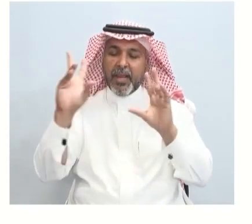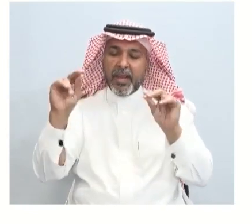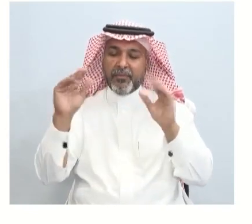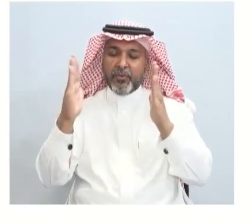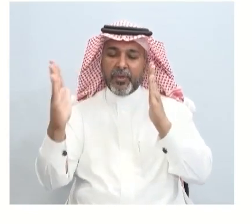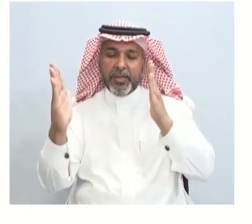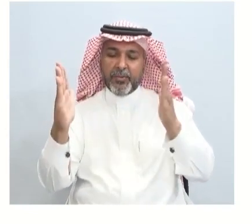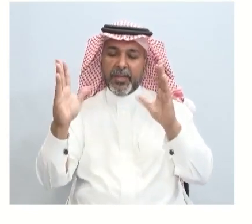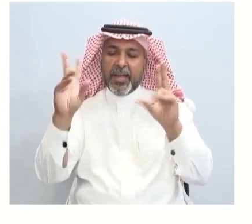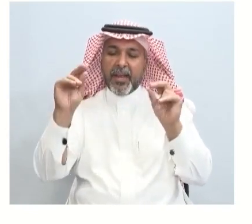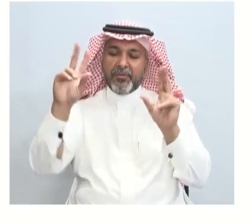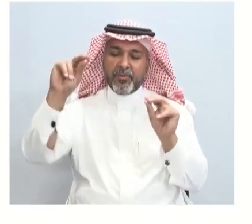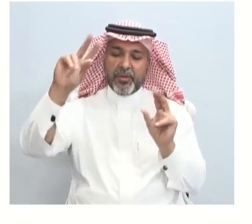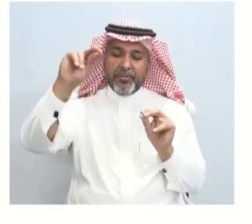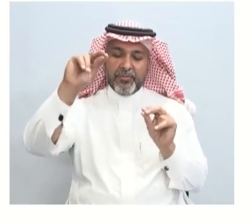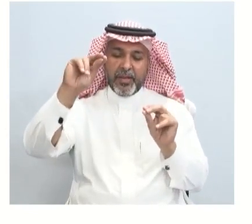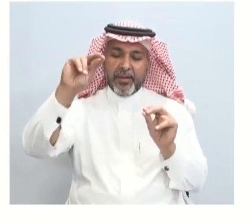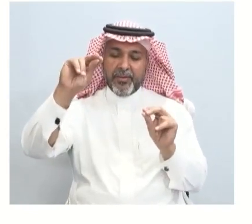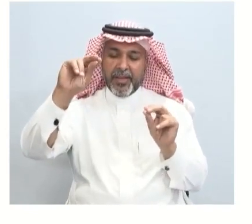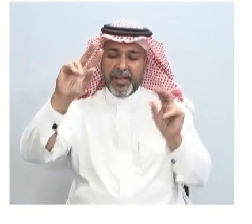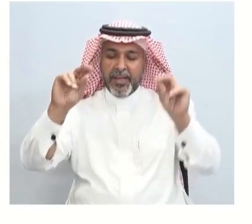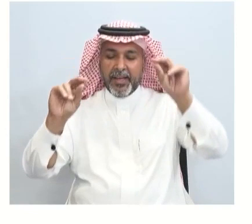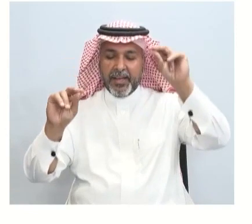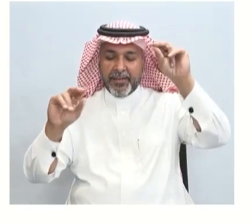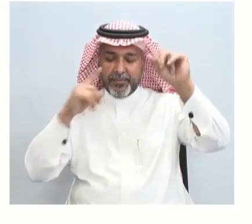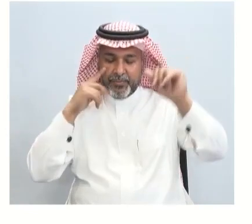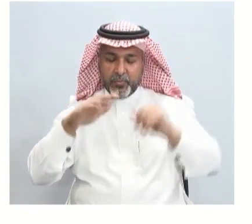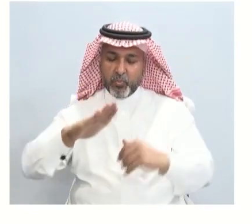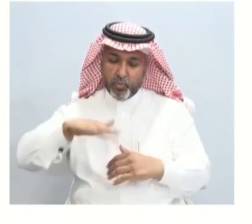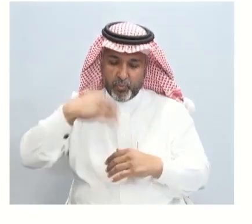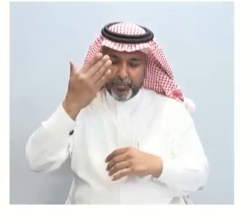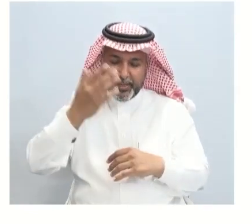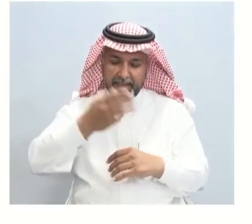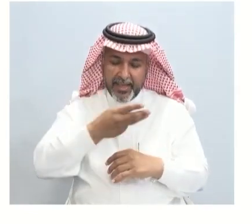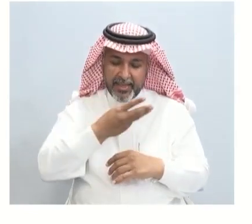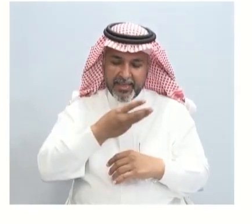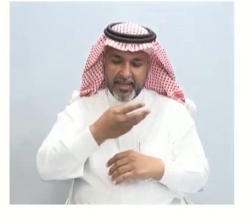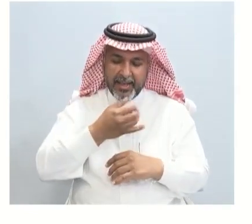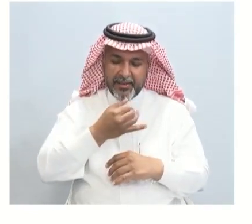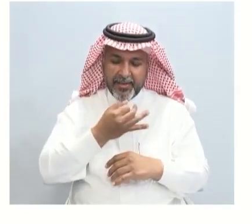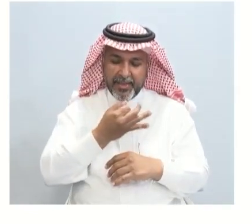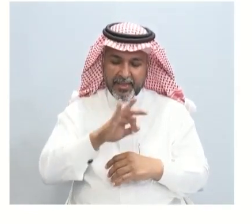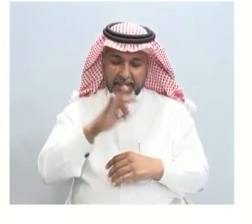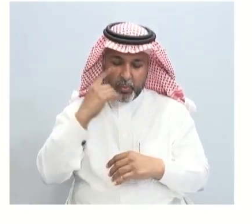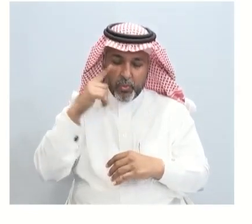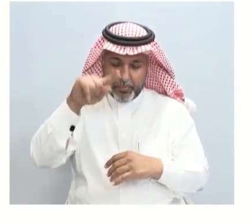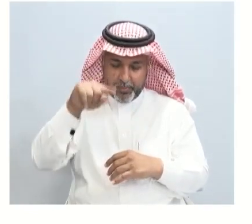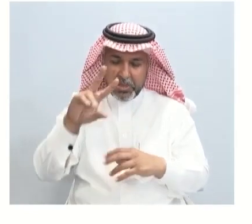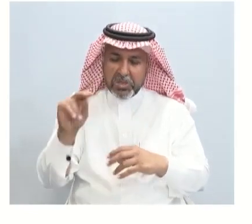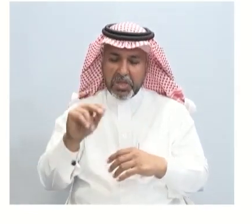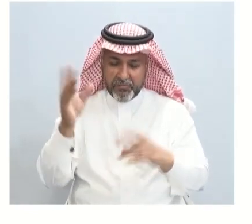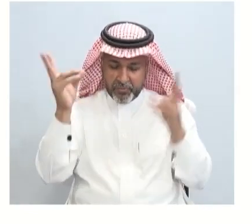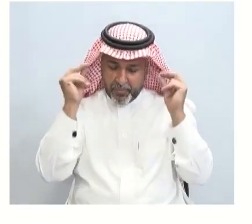الصوره وراح نشوف يعني ان شاء الله في الصف الثالث الثانوي راح نسميها داله فرديه نسميها داله فرديه اي داله تكون